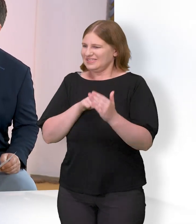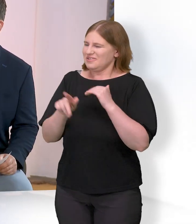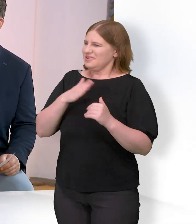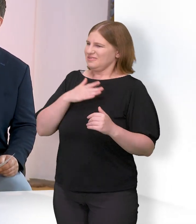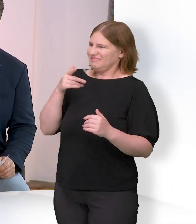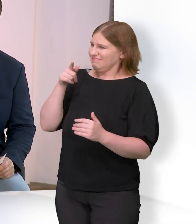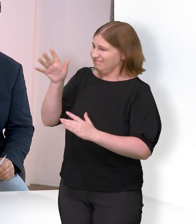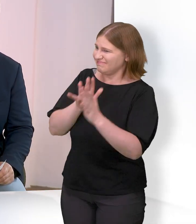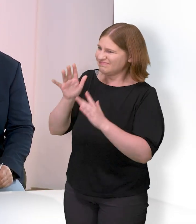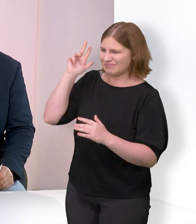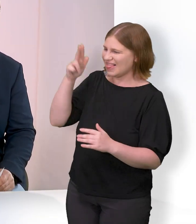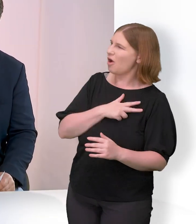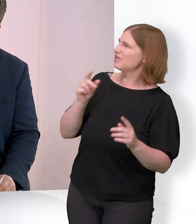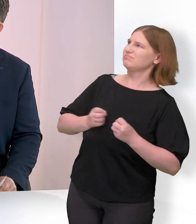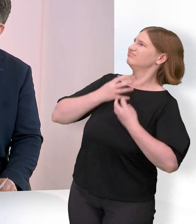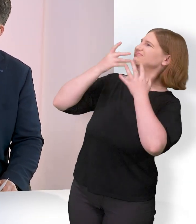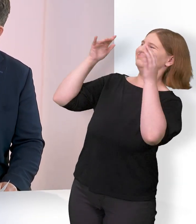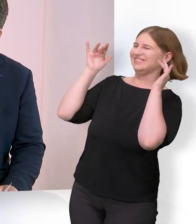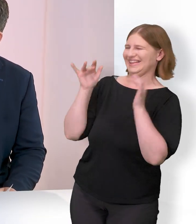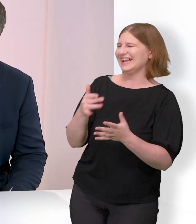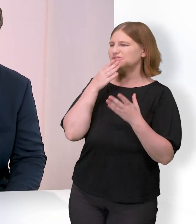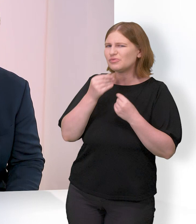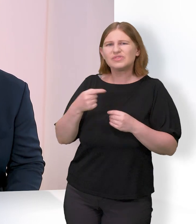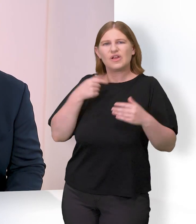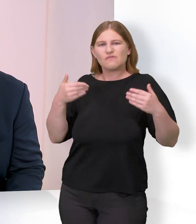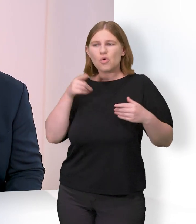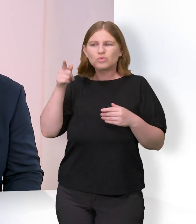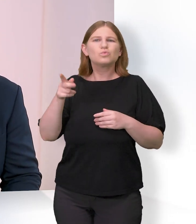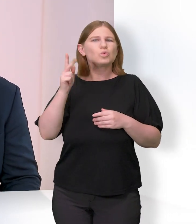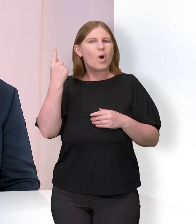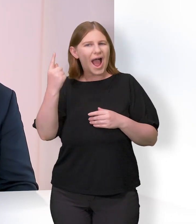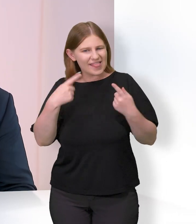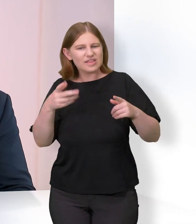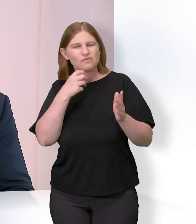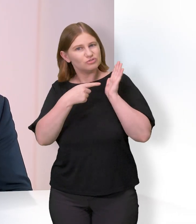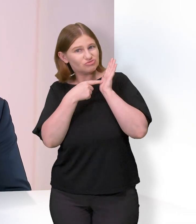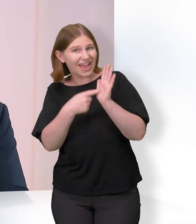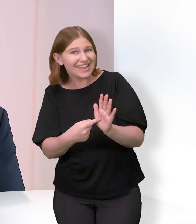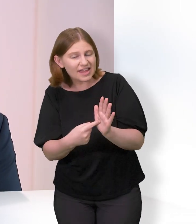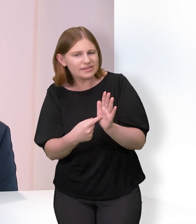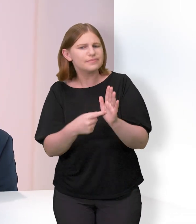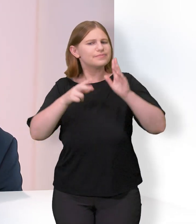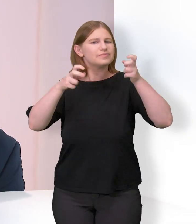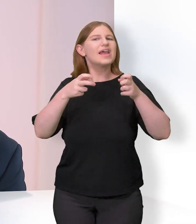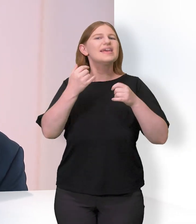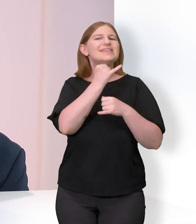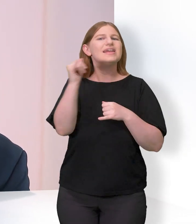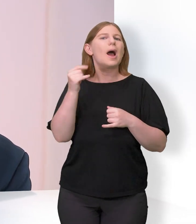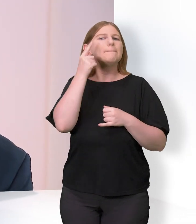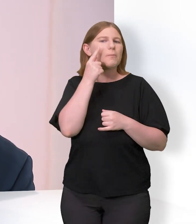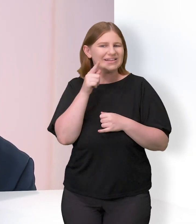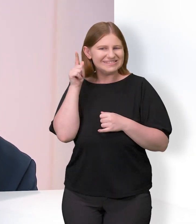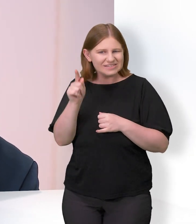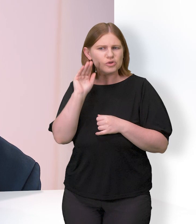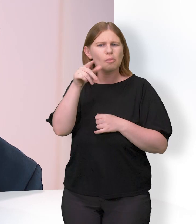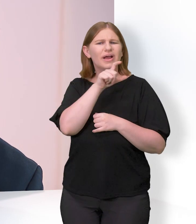Glaubensfeuer entfacht wird, wenn ich mit dir spreche. Und ich freue mich, dass du uns noch einen Song performen möchtest. Jeder Moment, und da geht es